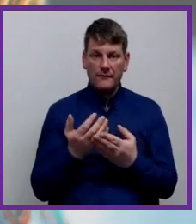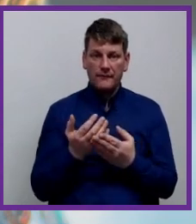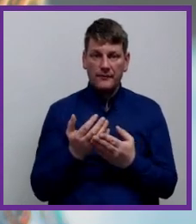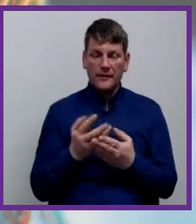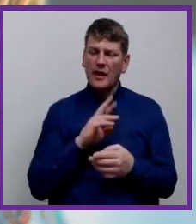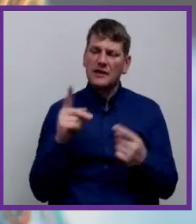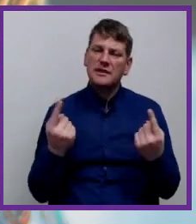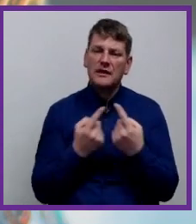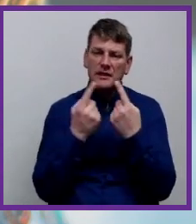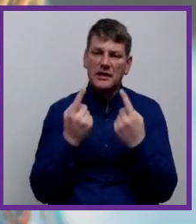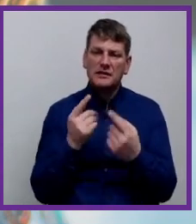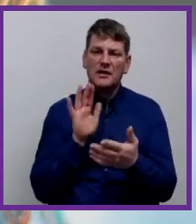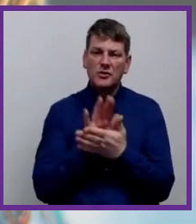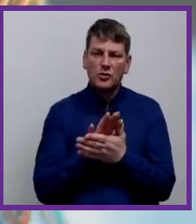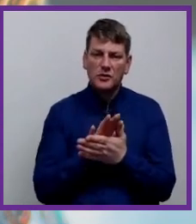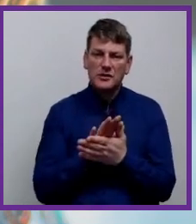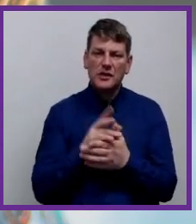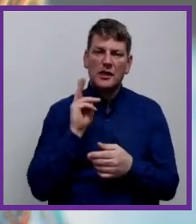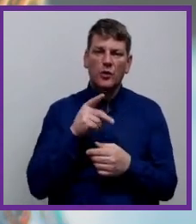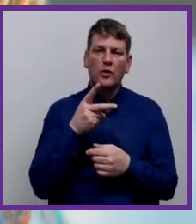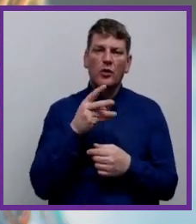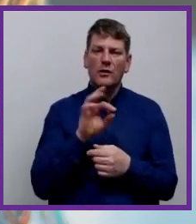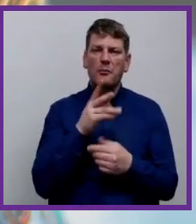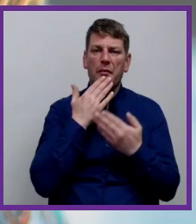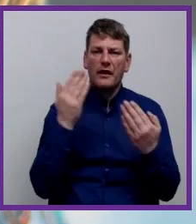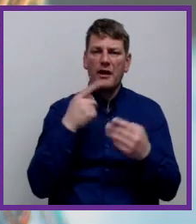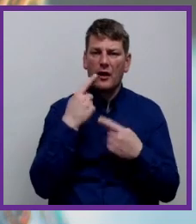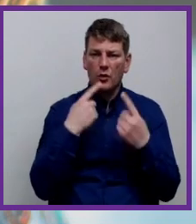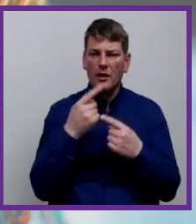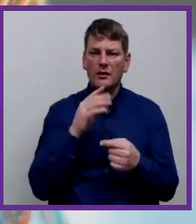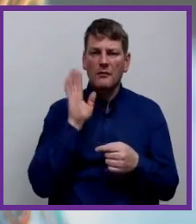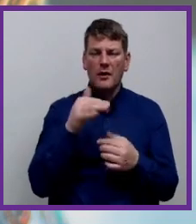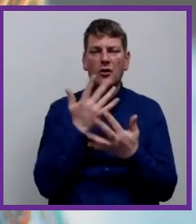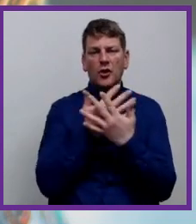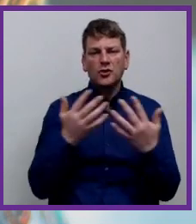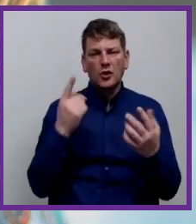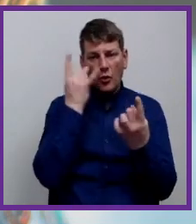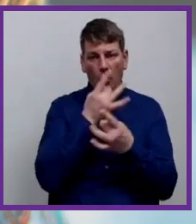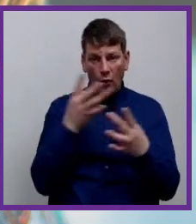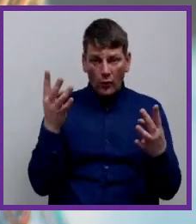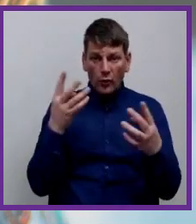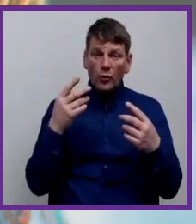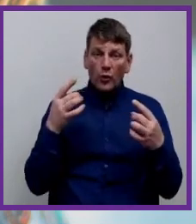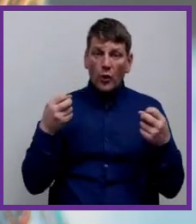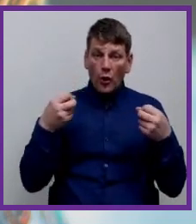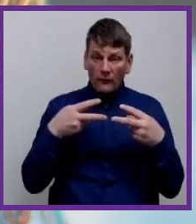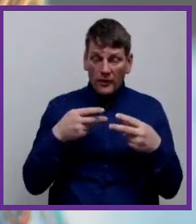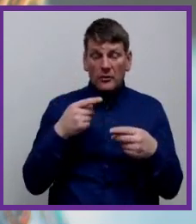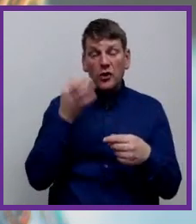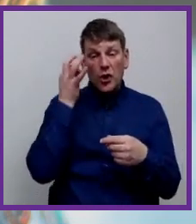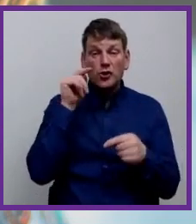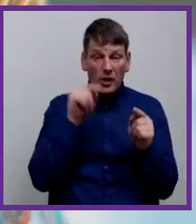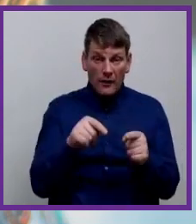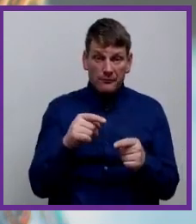attiecās uz tas, ko arī pēdējā runātāja minēja par dažādu kultūru kontekstu. Nu, bet tieši tā, jo, piemēram,